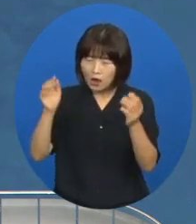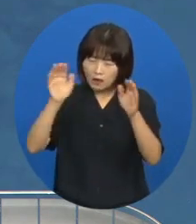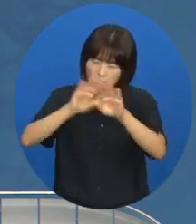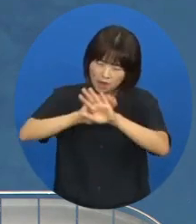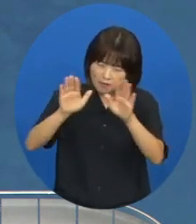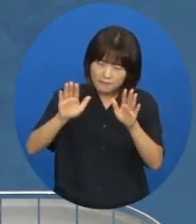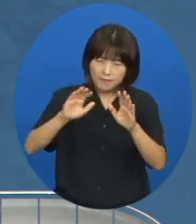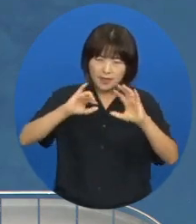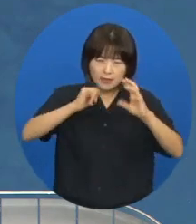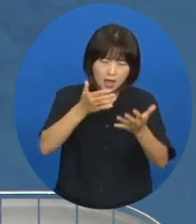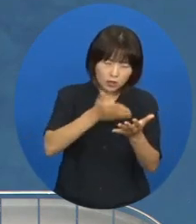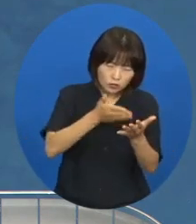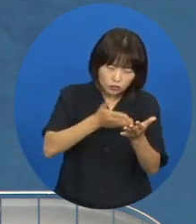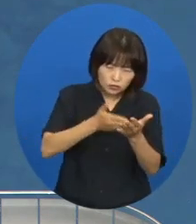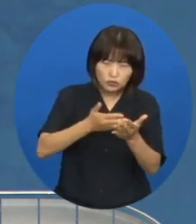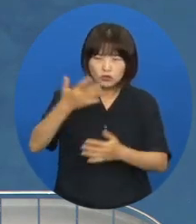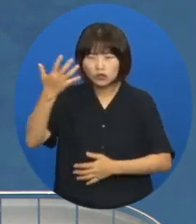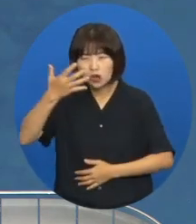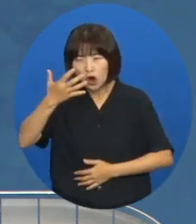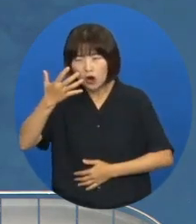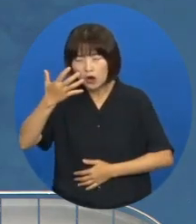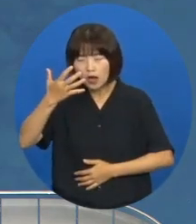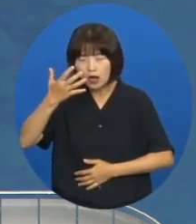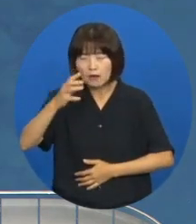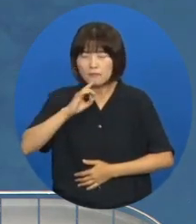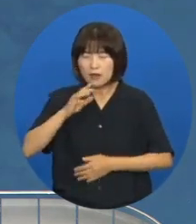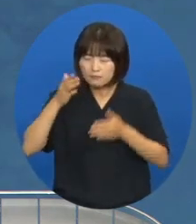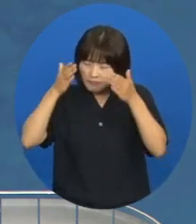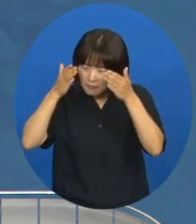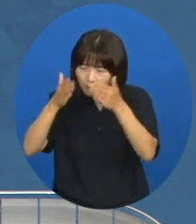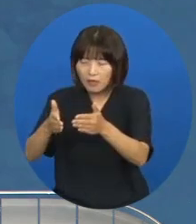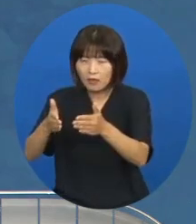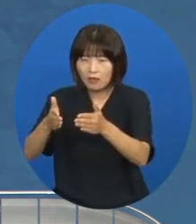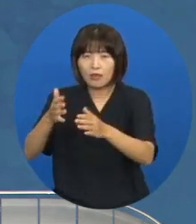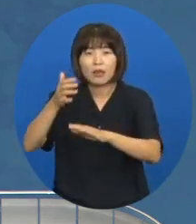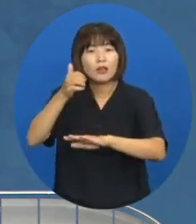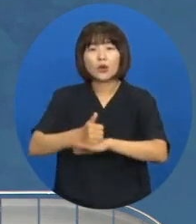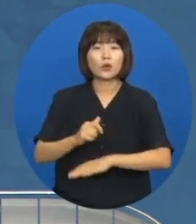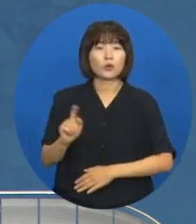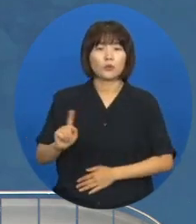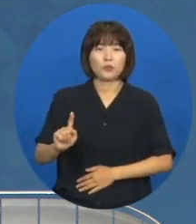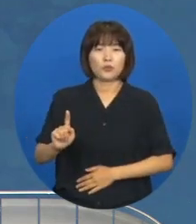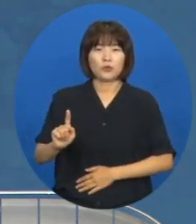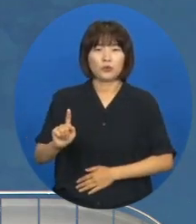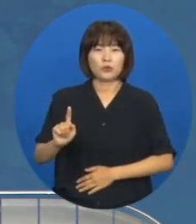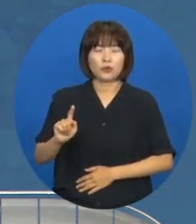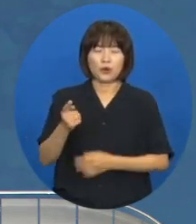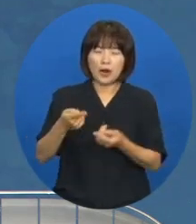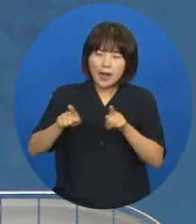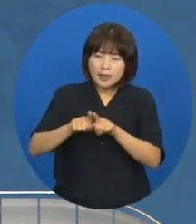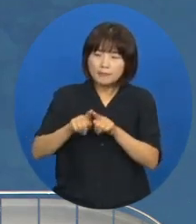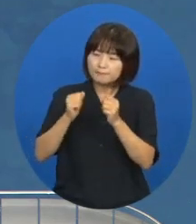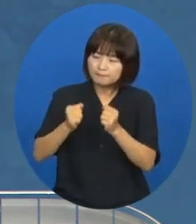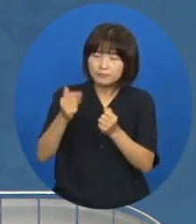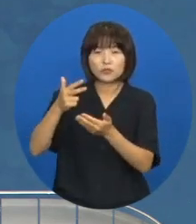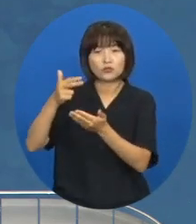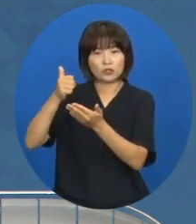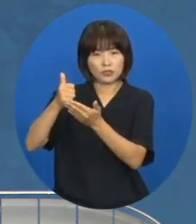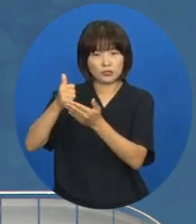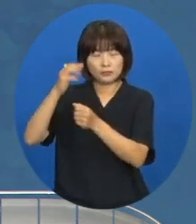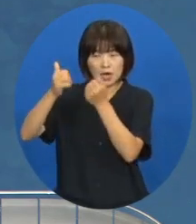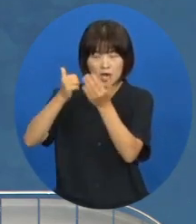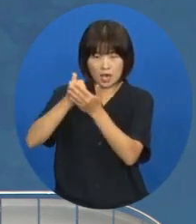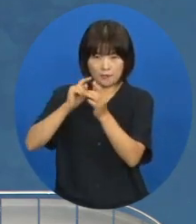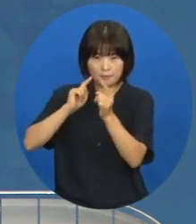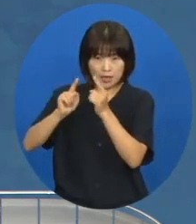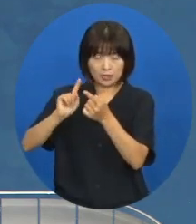세상 뉴스와 영상 묵상하고 살아요. 결과가 뭐죠? 함께 계시는 주님, 하나님의